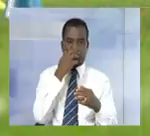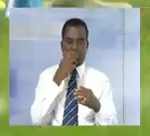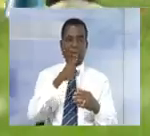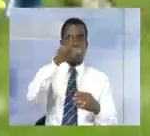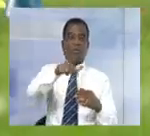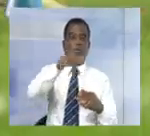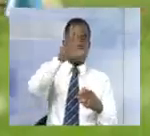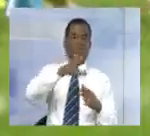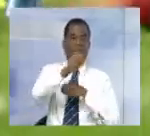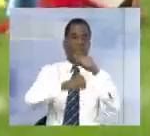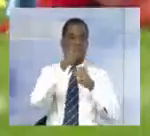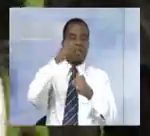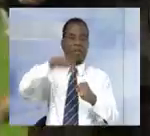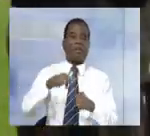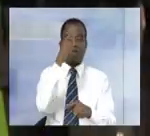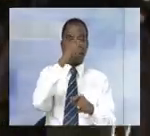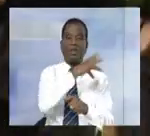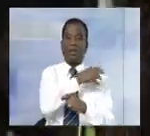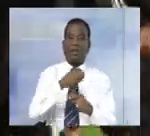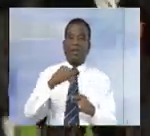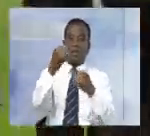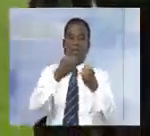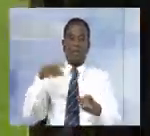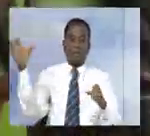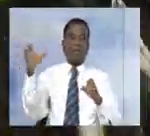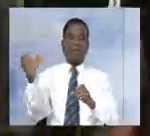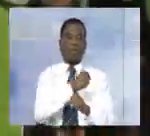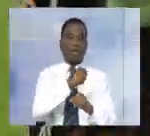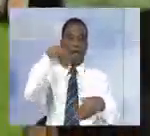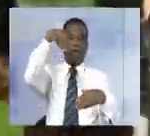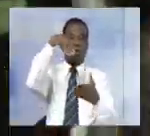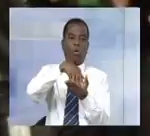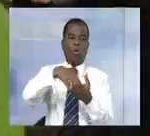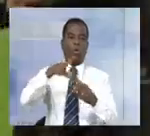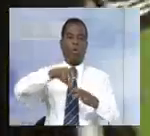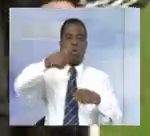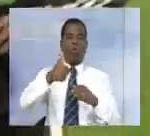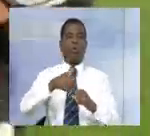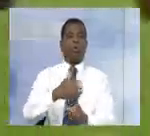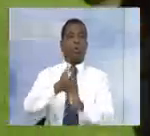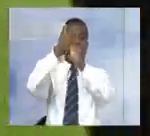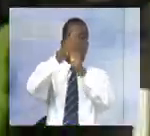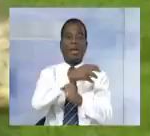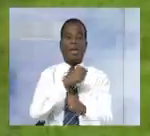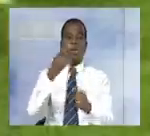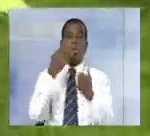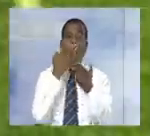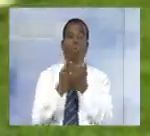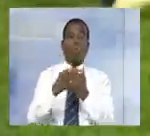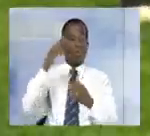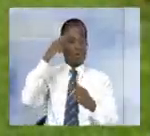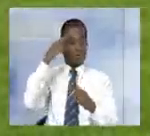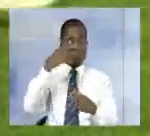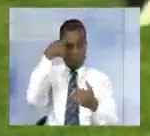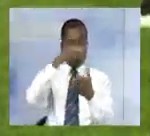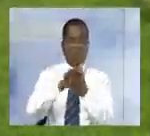25 ans que l'Algérie attend ça, accrocher une deuxième Coupe d'Afrique des Nations à son palmarès. Et elle a de bonnes raisons d'y croire. Huitième de